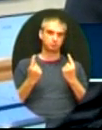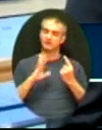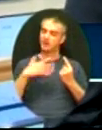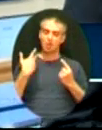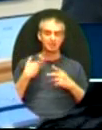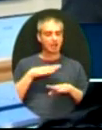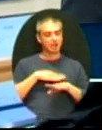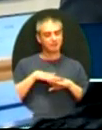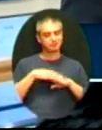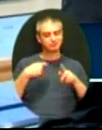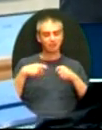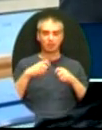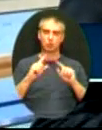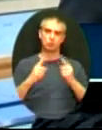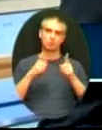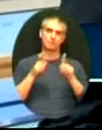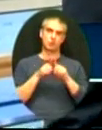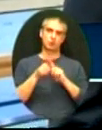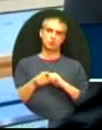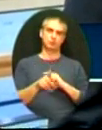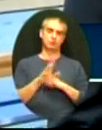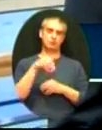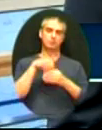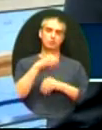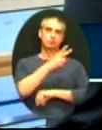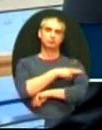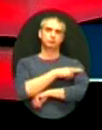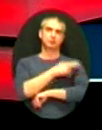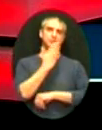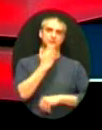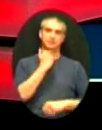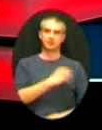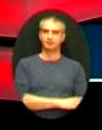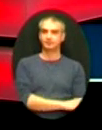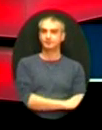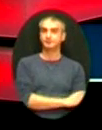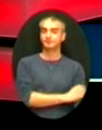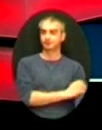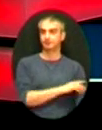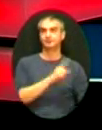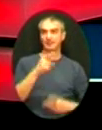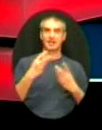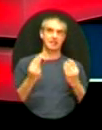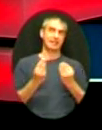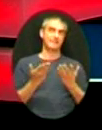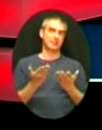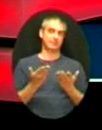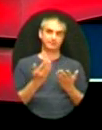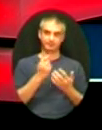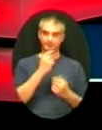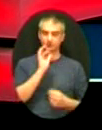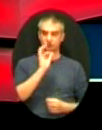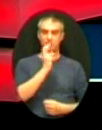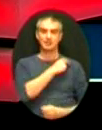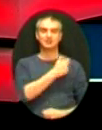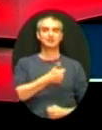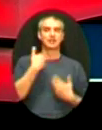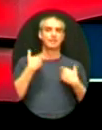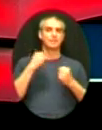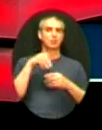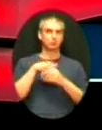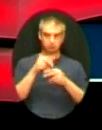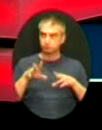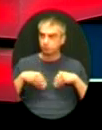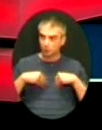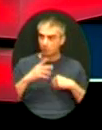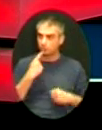תהיה סלחנות לתופעות כאלה במשטרת ישראל. כן, אז אלה הדברים של השר לביטחון הפנים.